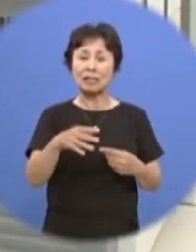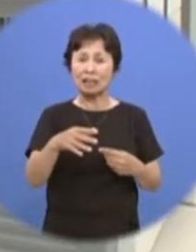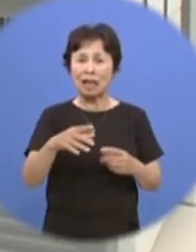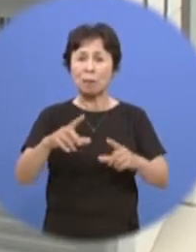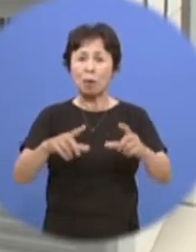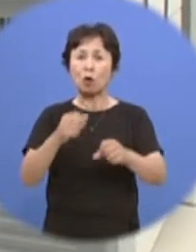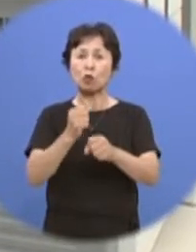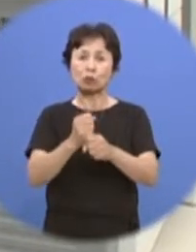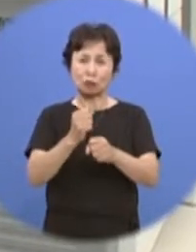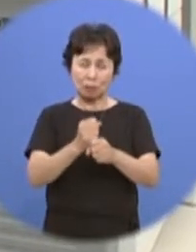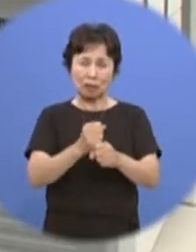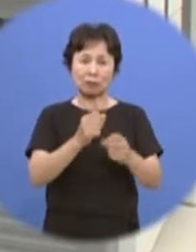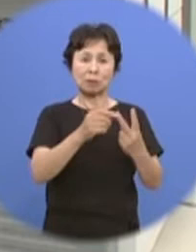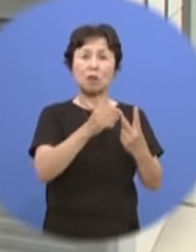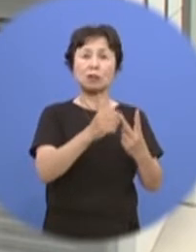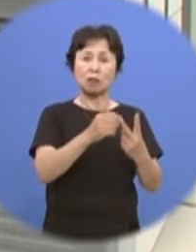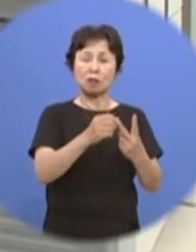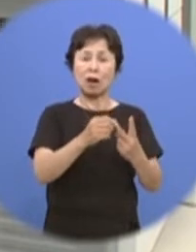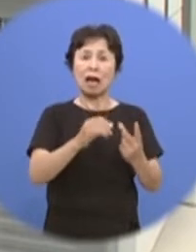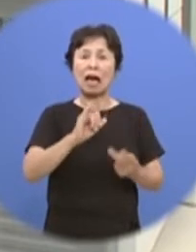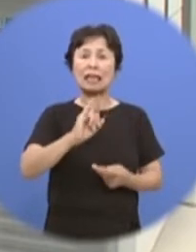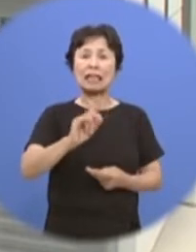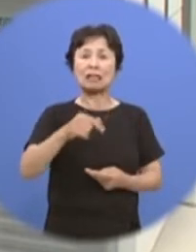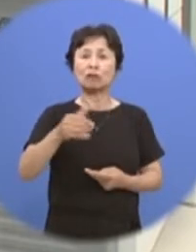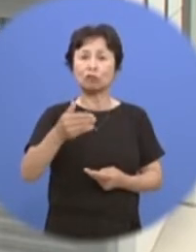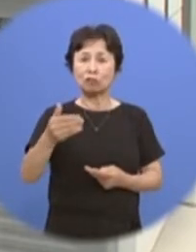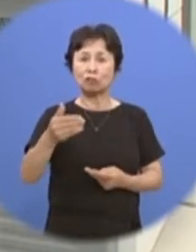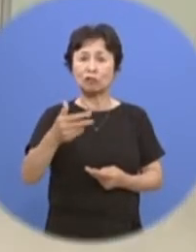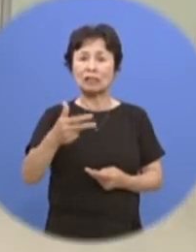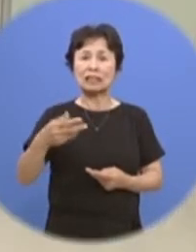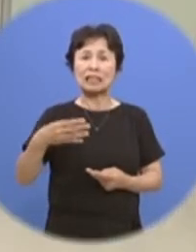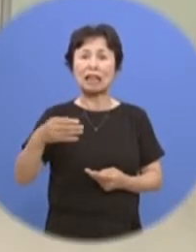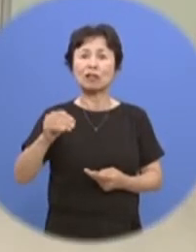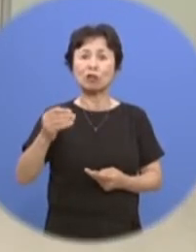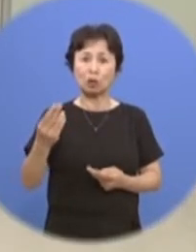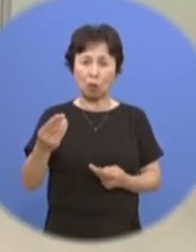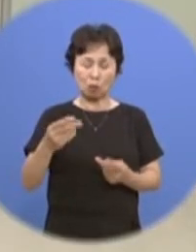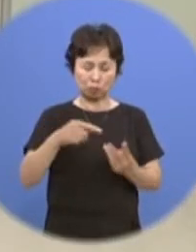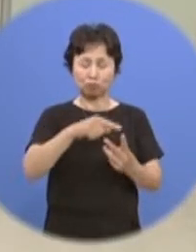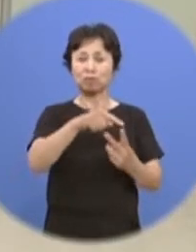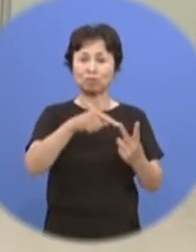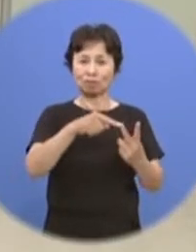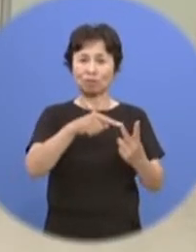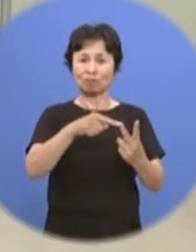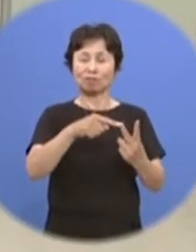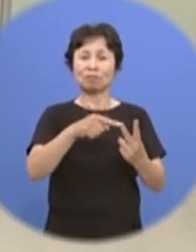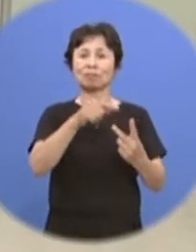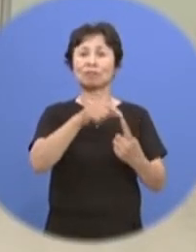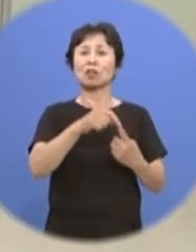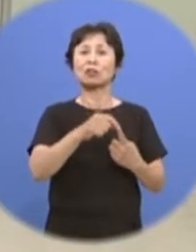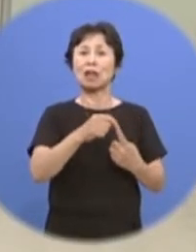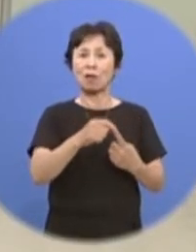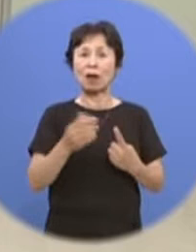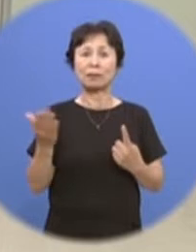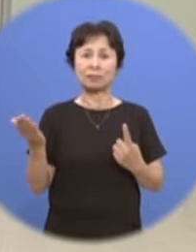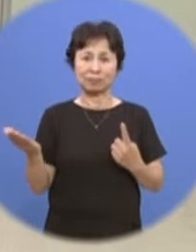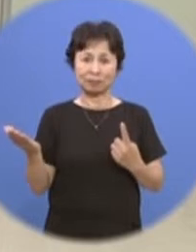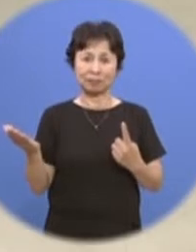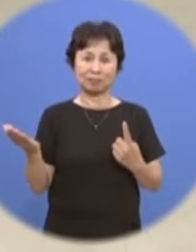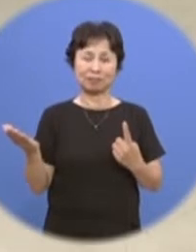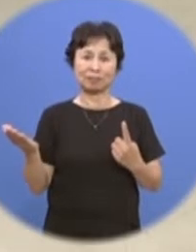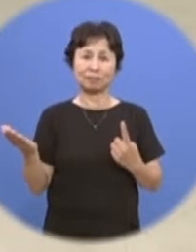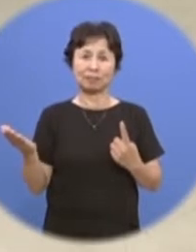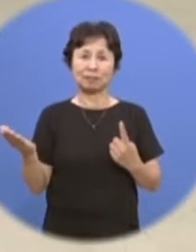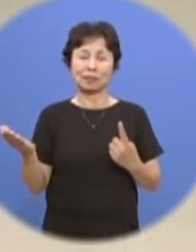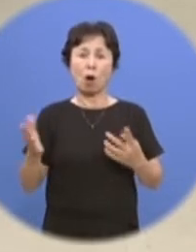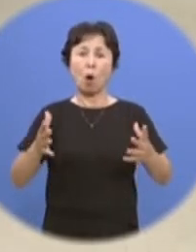ンターです。もう一方はインクジェットタイプの 3D プリンターになります。それぞれ特徴がありまして、こちらはご覧いただいた通りす